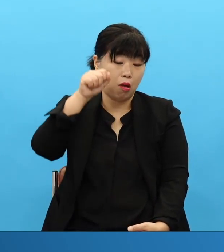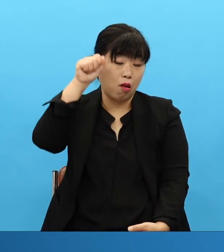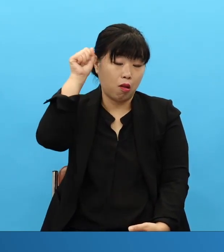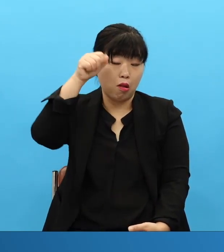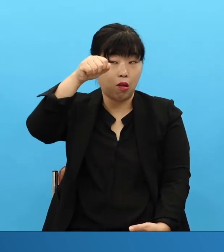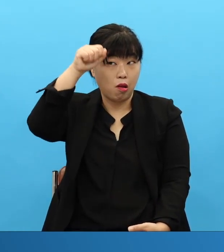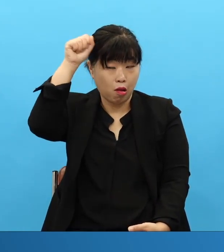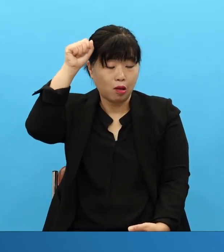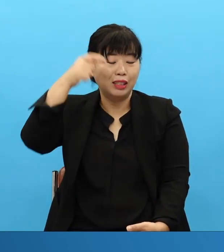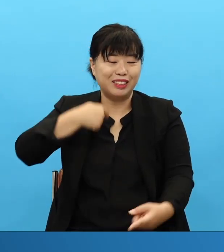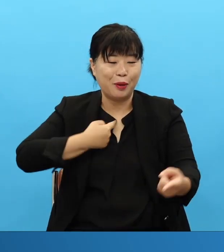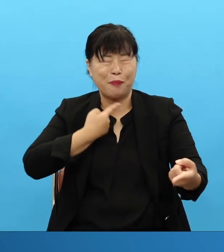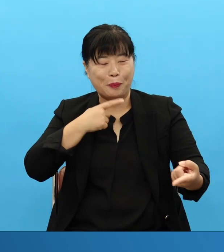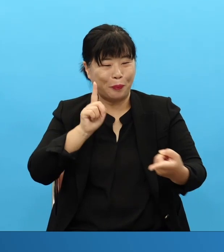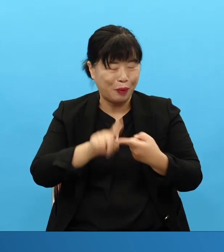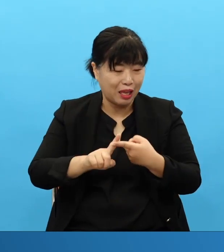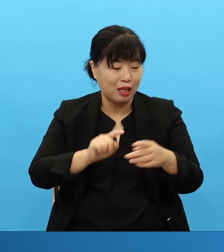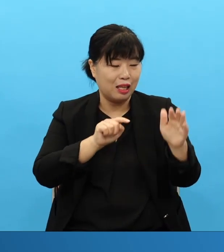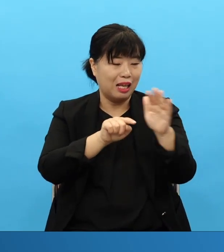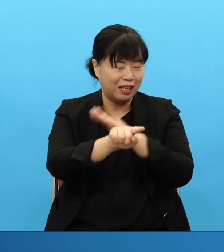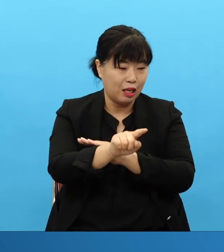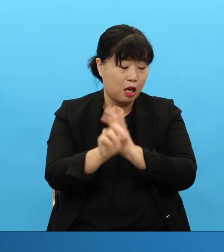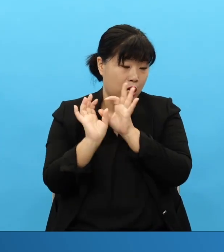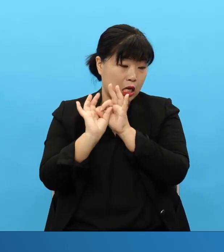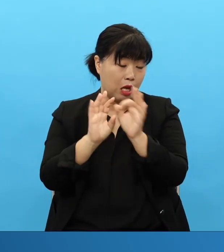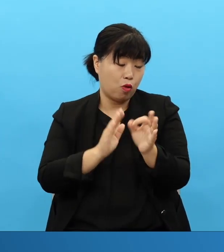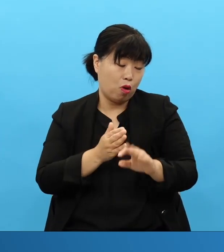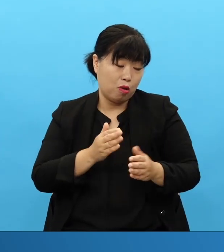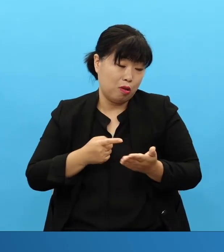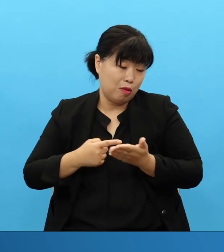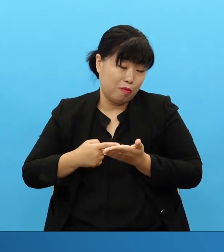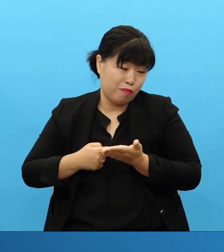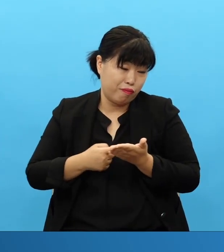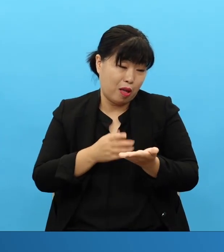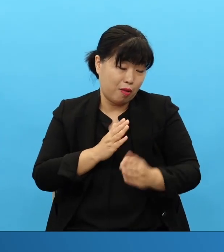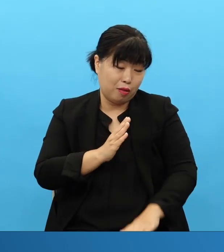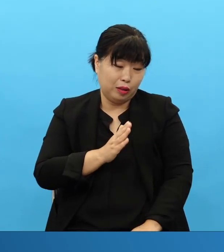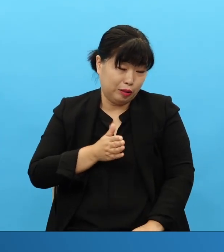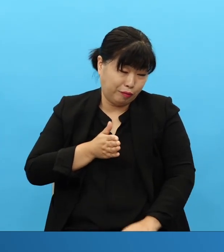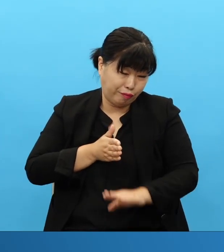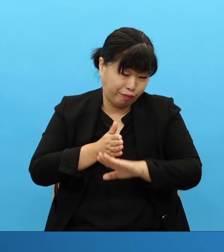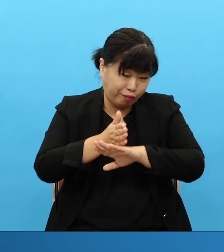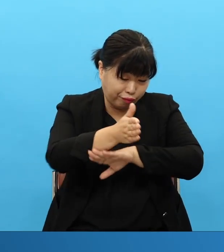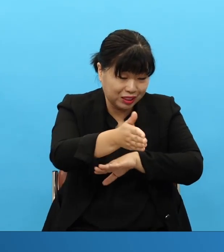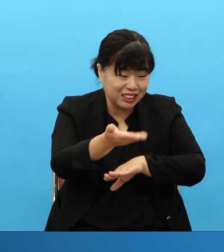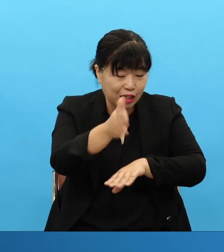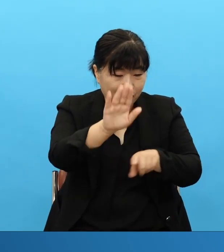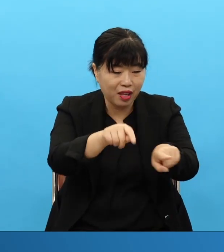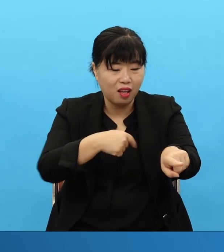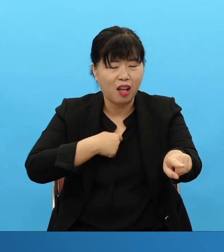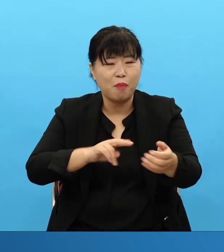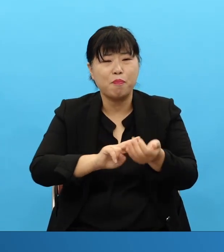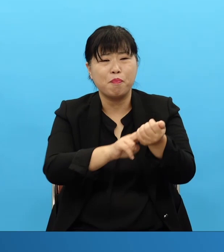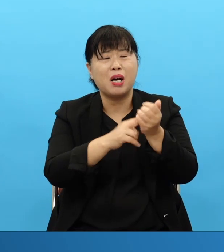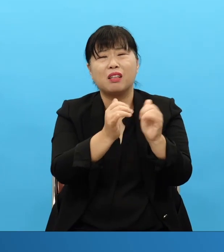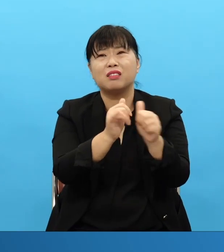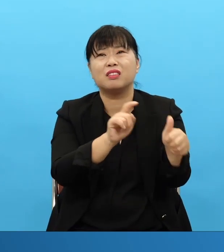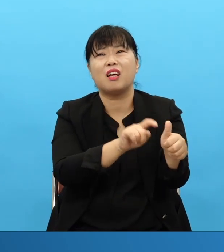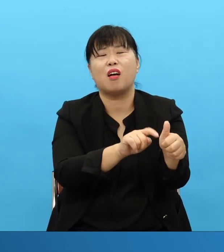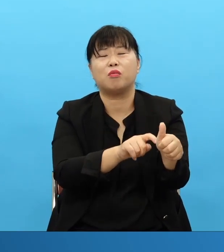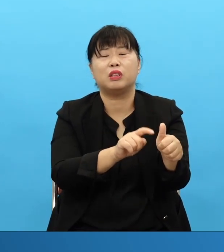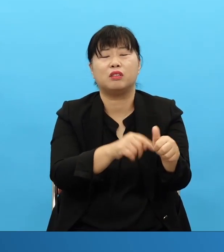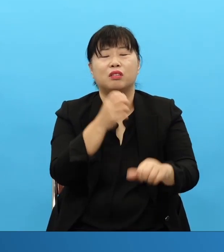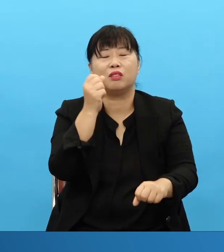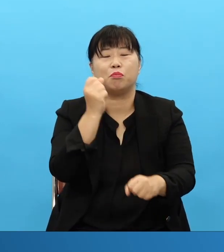깎을 always 데가 cutting my hair 없는 grew 거예요. older, and so she retired. 그래가지고 깎는데 나를 이렇게 깎아달라. 이 말을 못 알아듣는 거예요. And so when I go